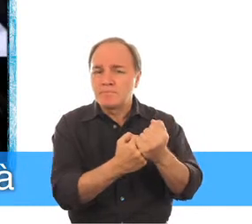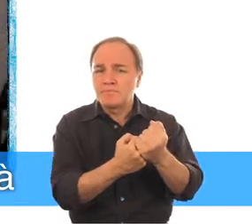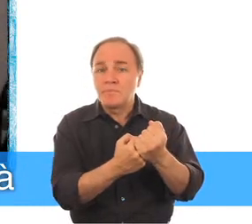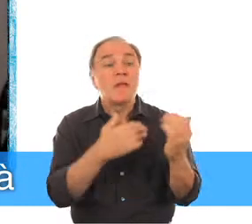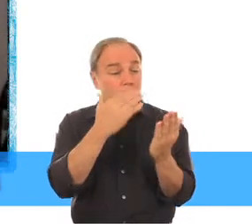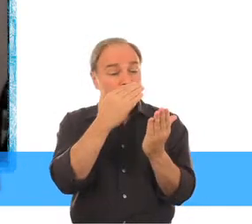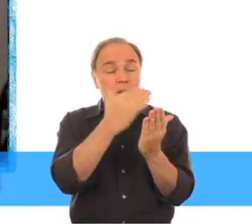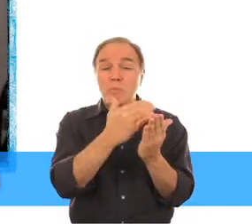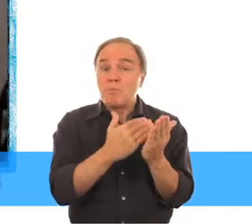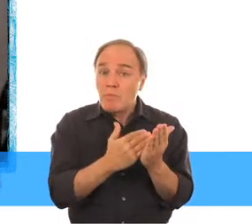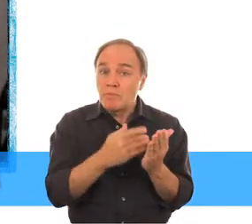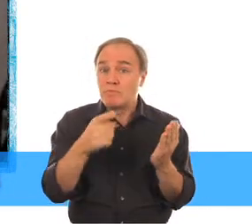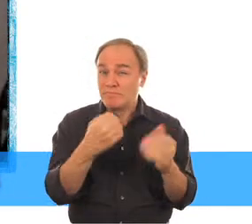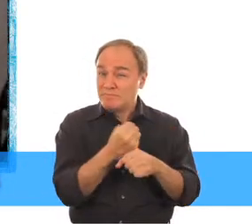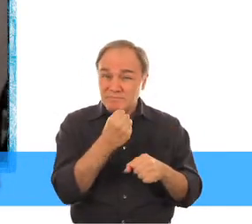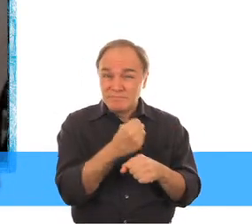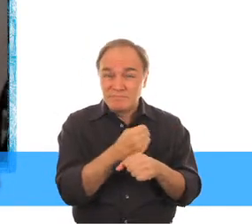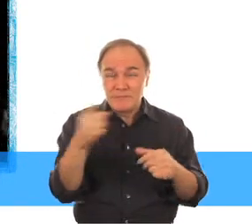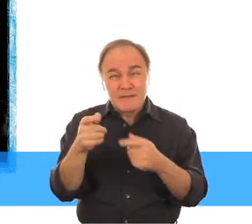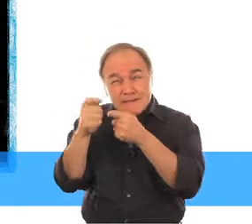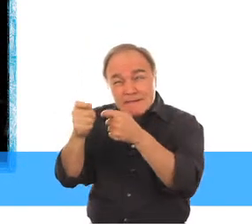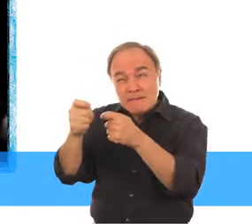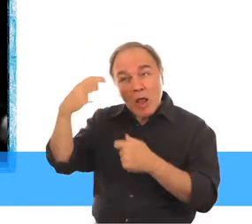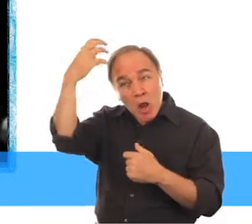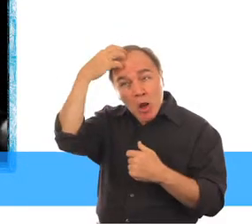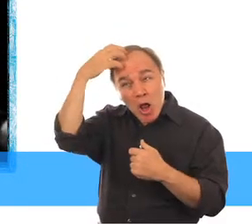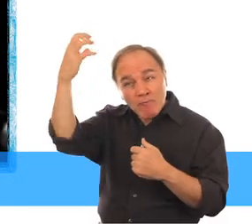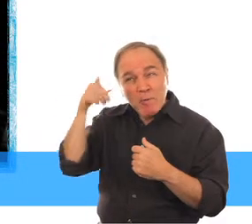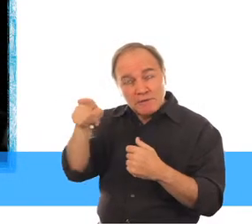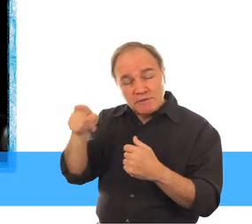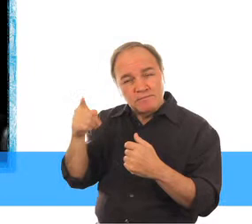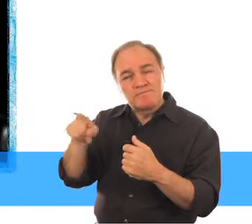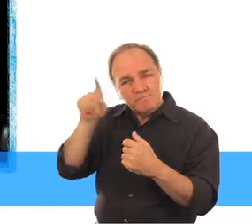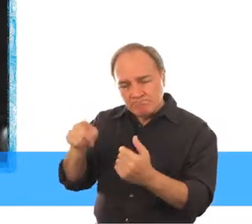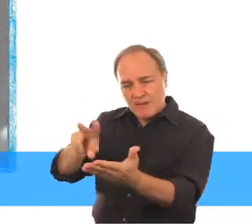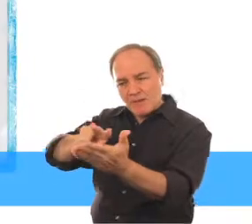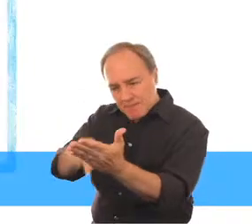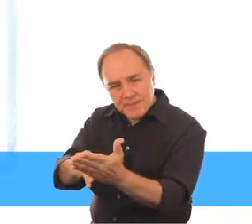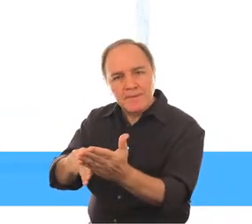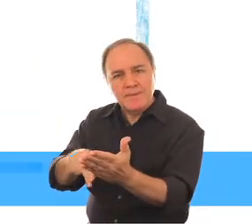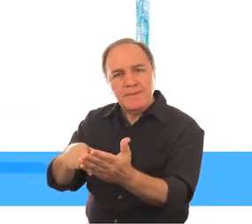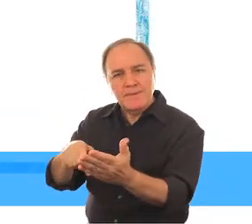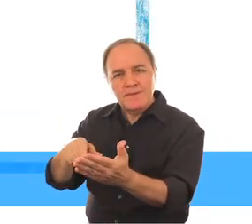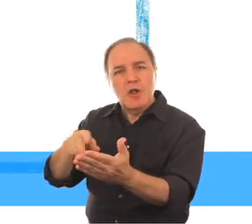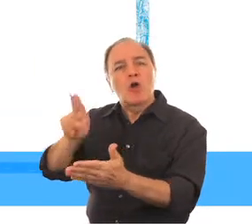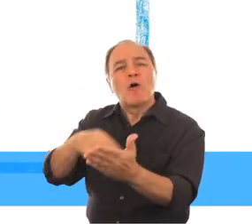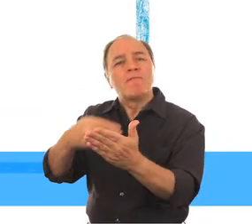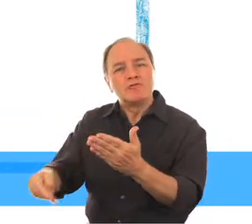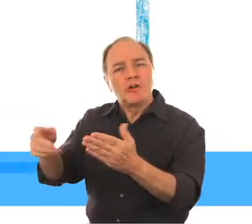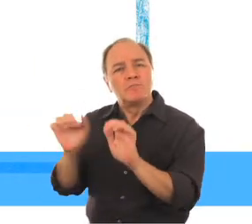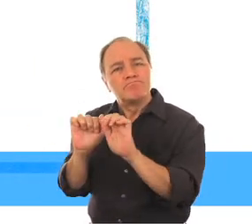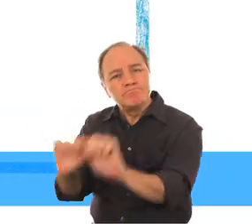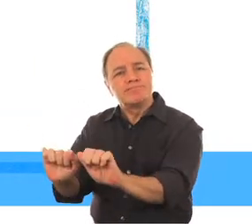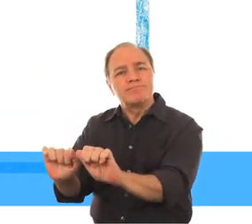à adhérer à la Convention sur l'interdiction des mines antipersonnelles et à d'autres instruments juridiques connexes. Numéro 3. Promouvoir